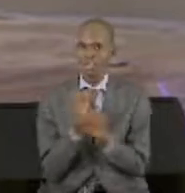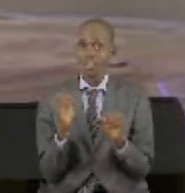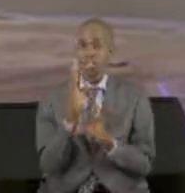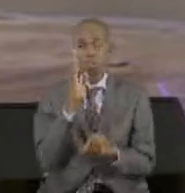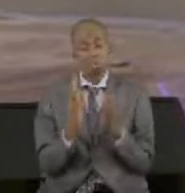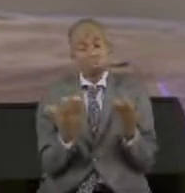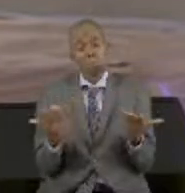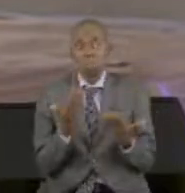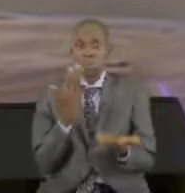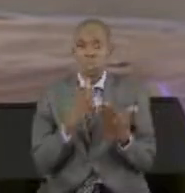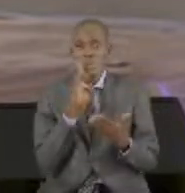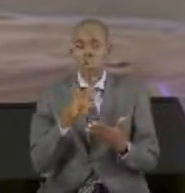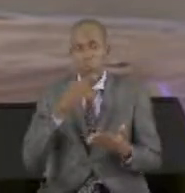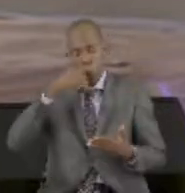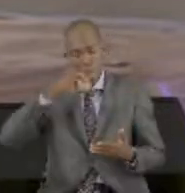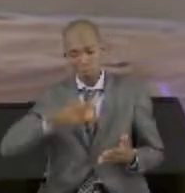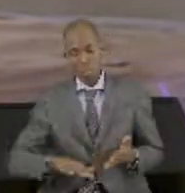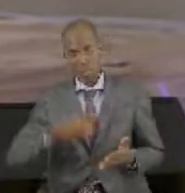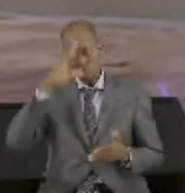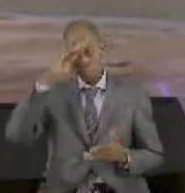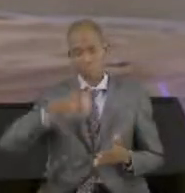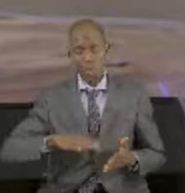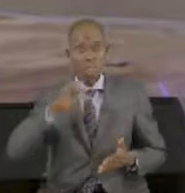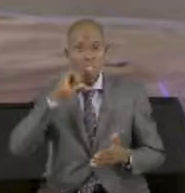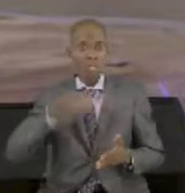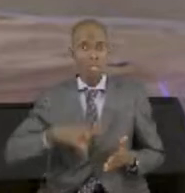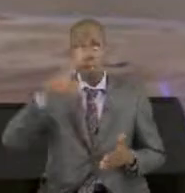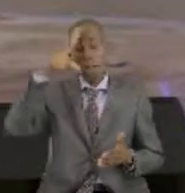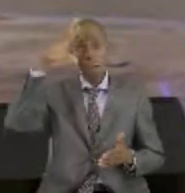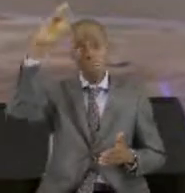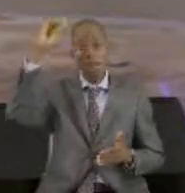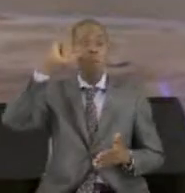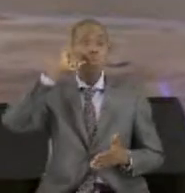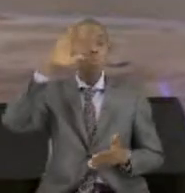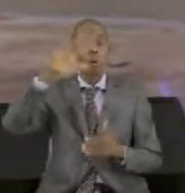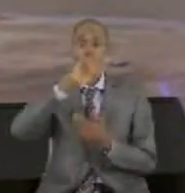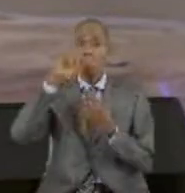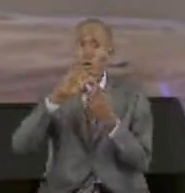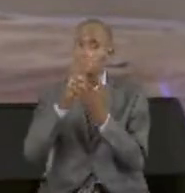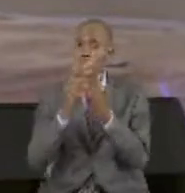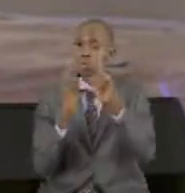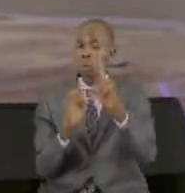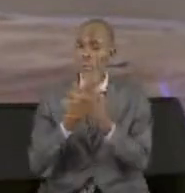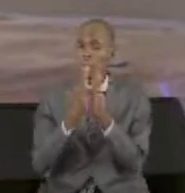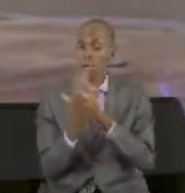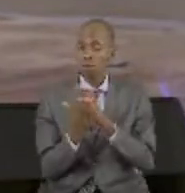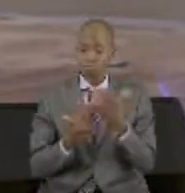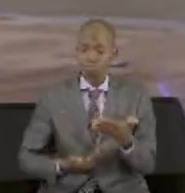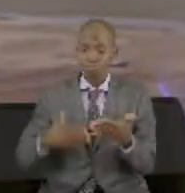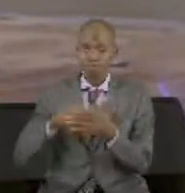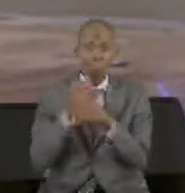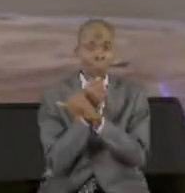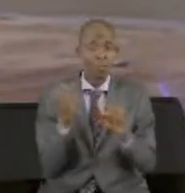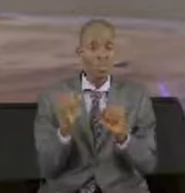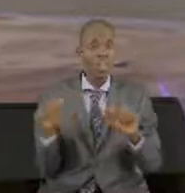tu sois une adolescente comme un garçon ou une fille un homme une femme lorsque quelqu'un et convertir n'importe qui